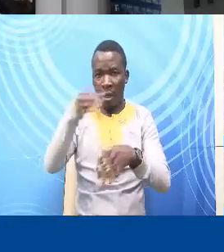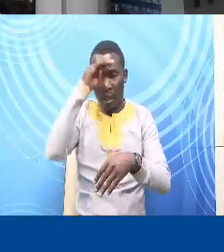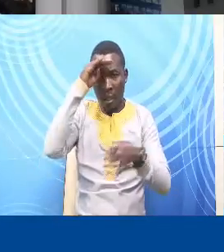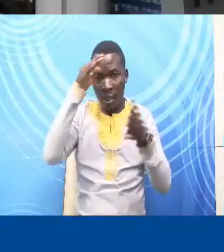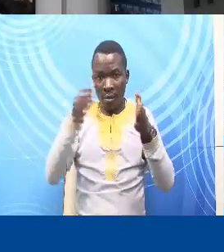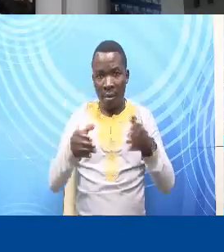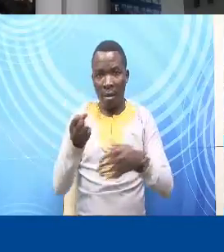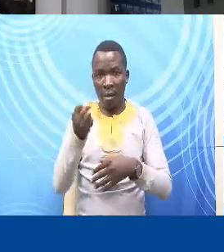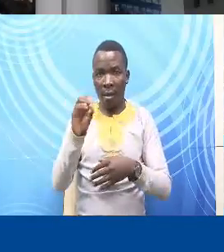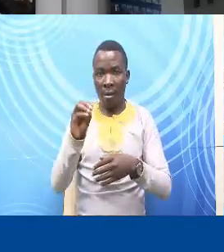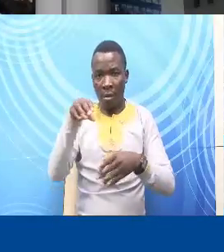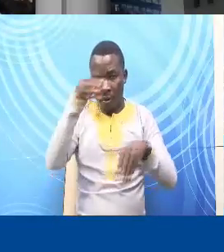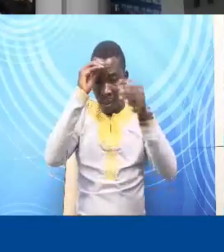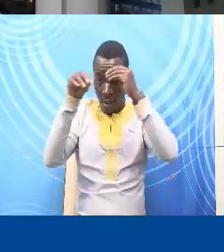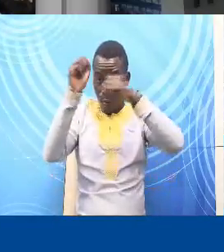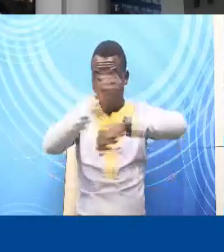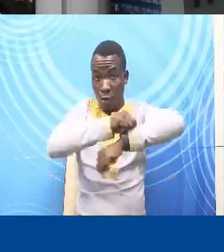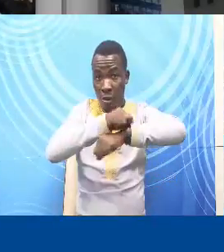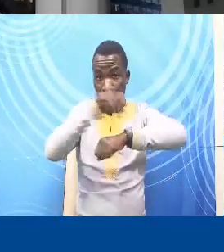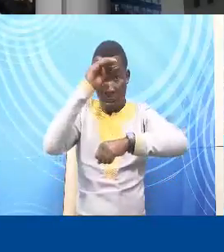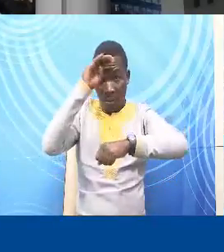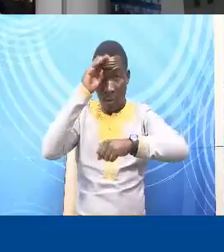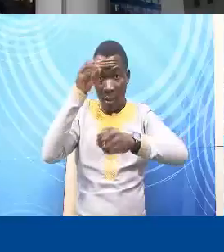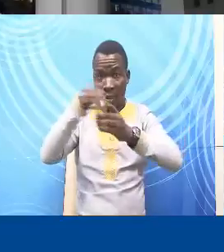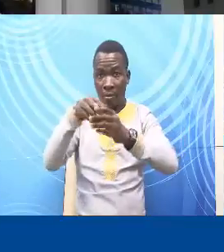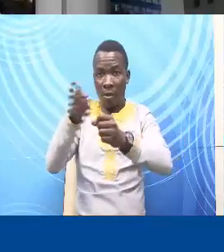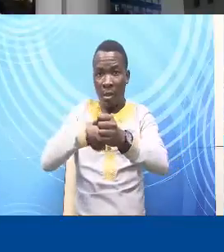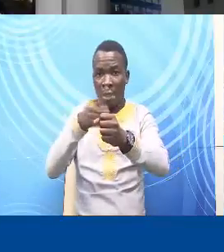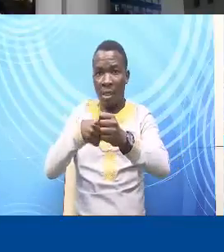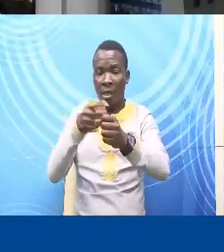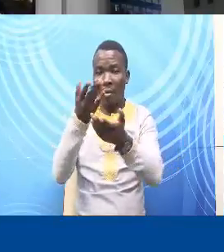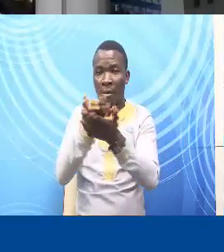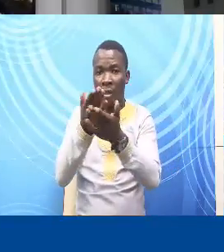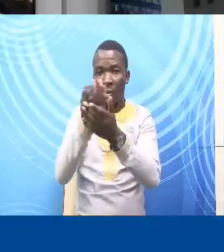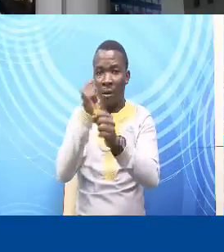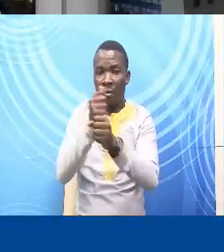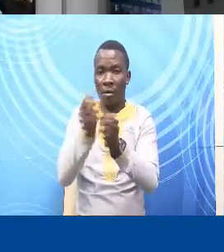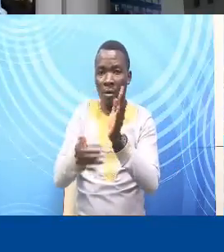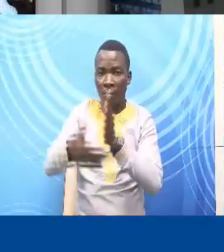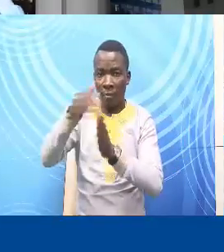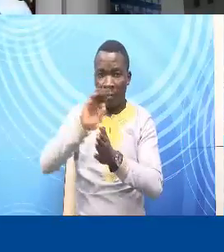riherereye mu karere ka Musanze basabwe kurushaho gukora kinyamwuga kugira ngo bazatere mu